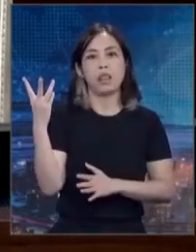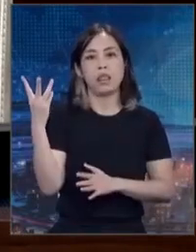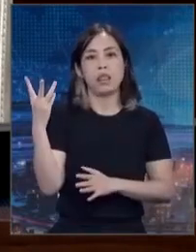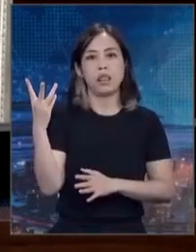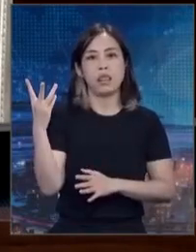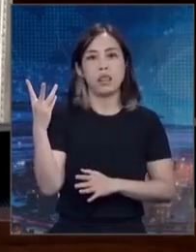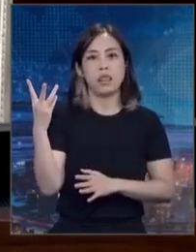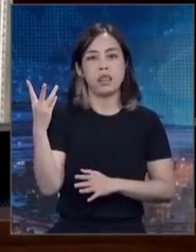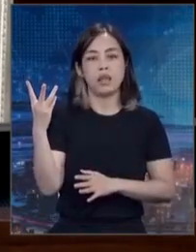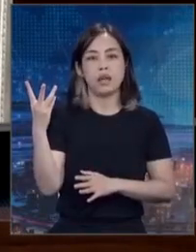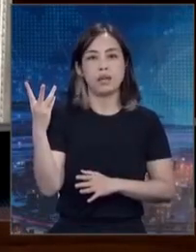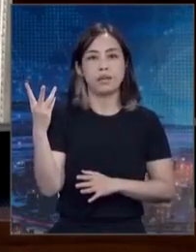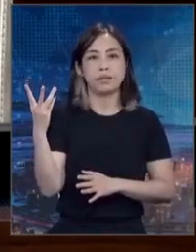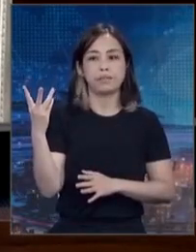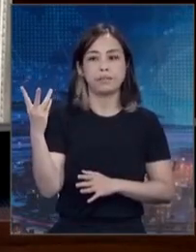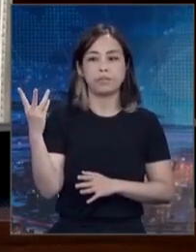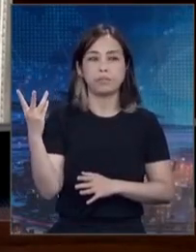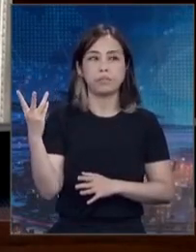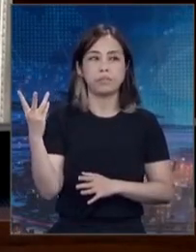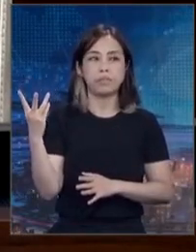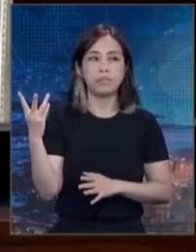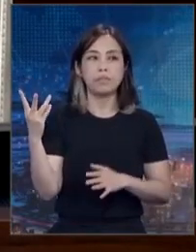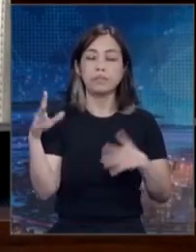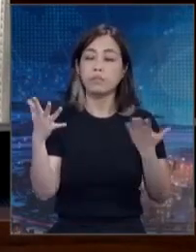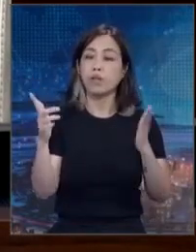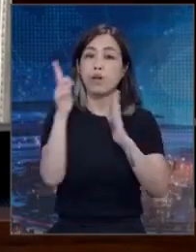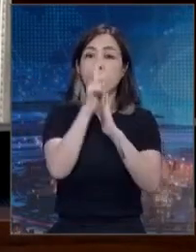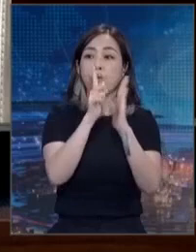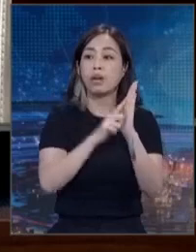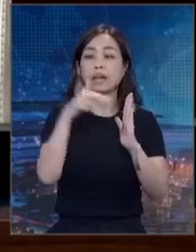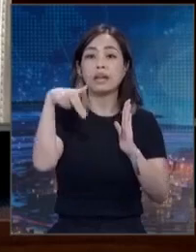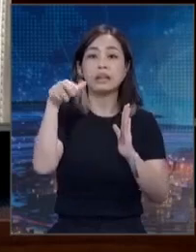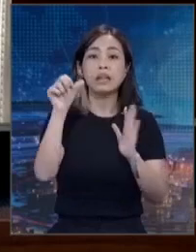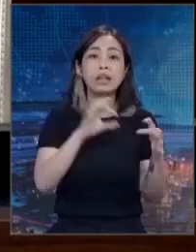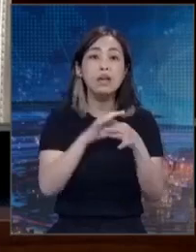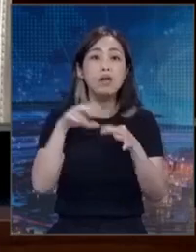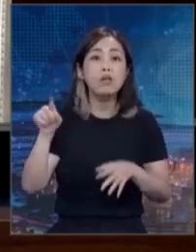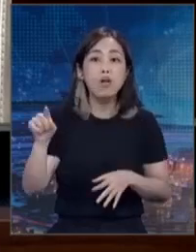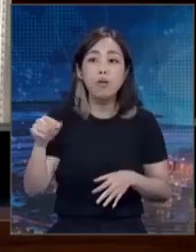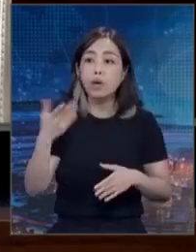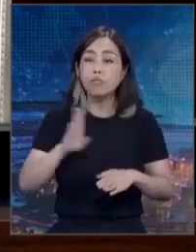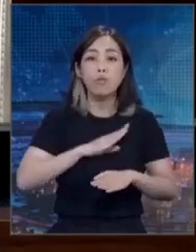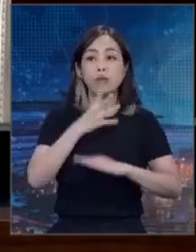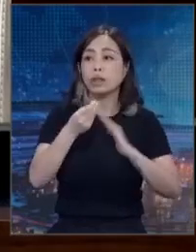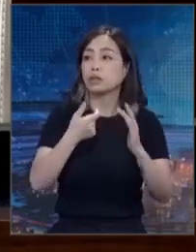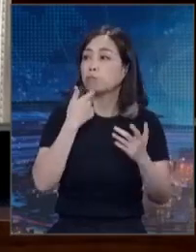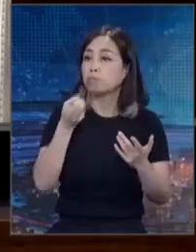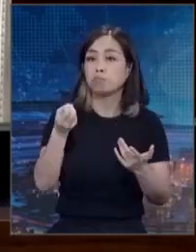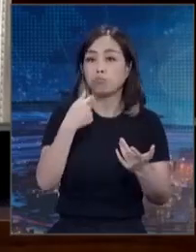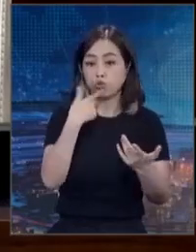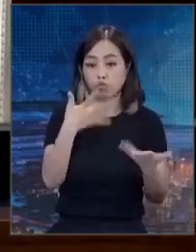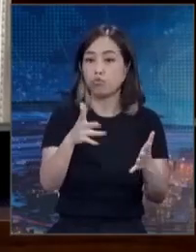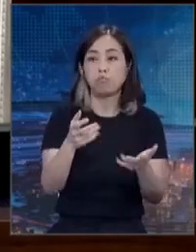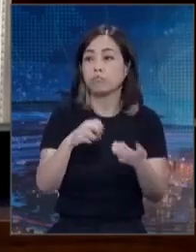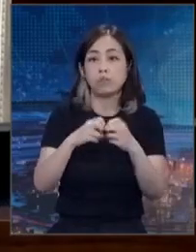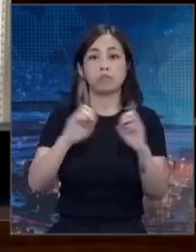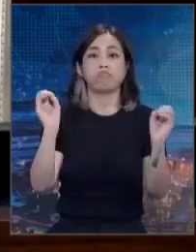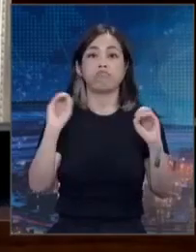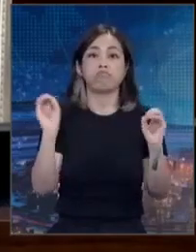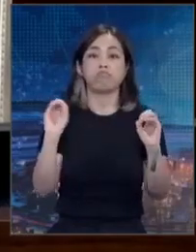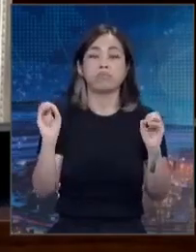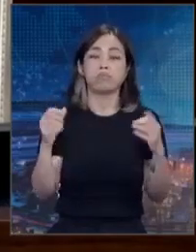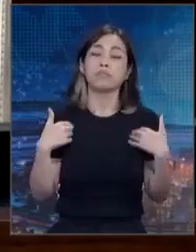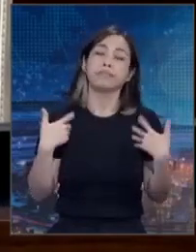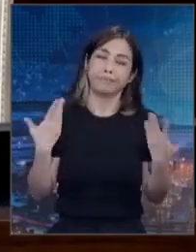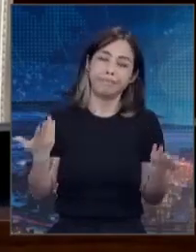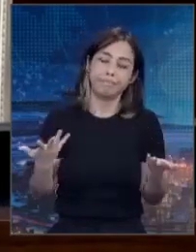Có liên quan gì đến cái luật ngân sách hay không thì trong lần rà soát này Bộ Tài chính cũng không nói là có cái vấn đề là phải rà soát. Thì tôi